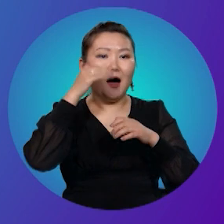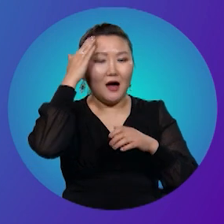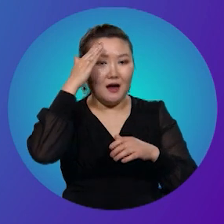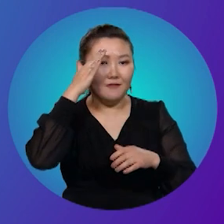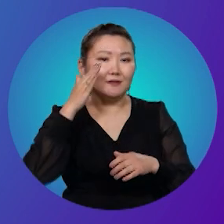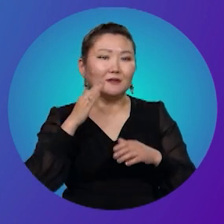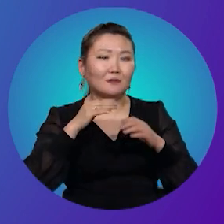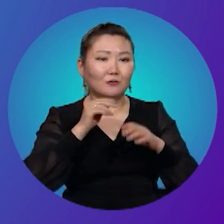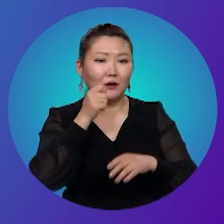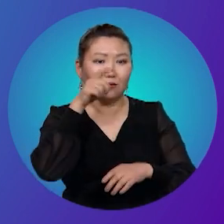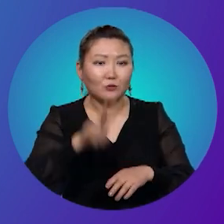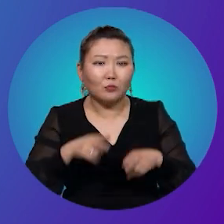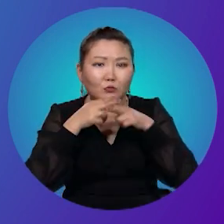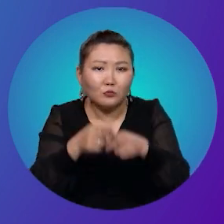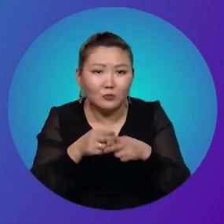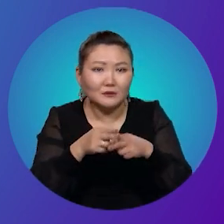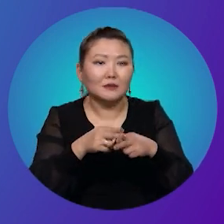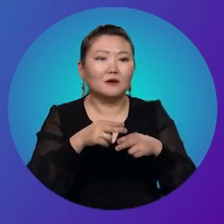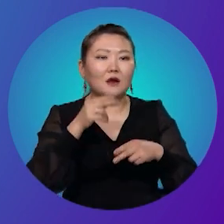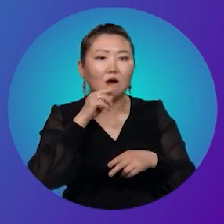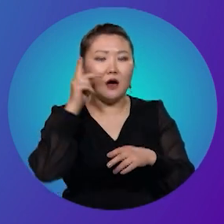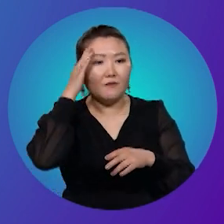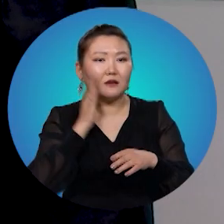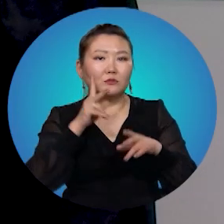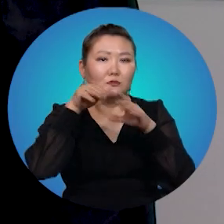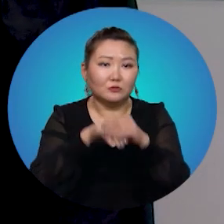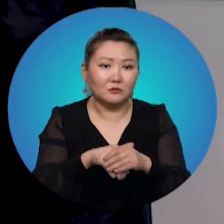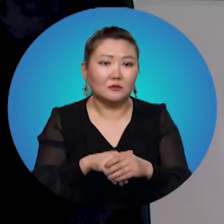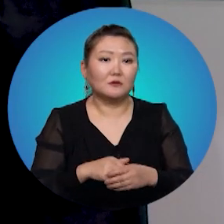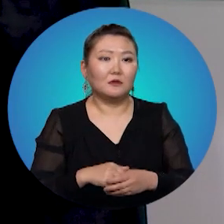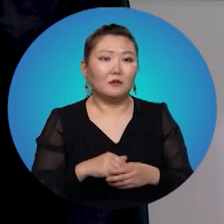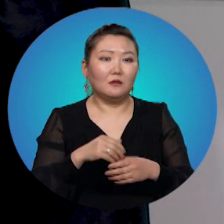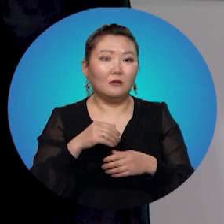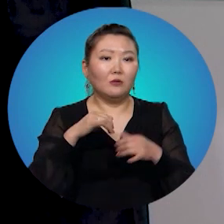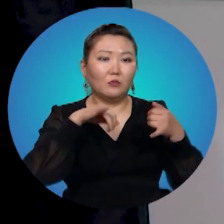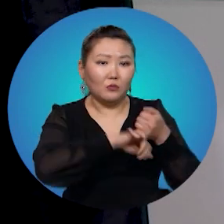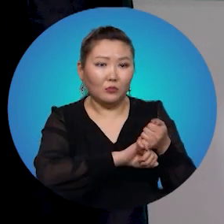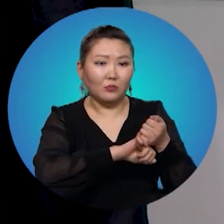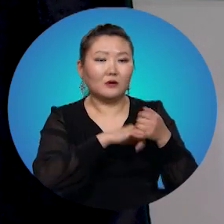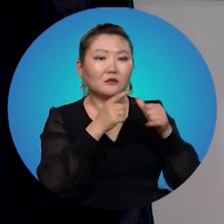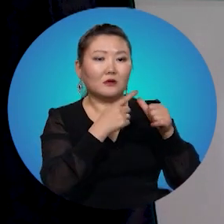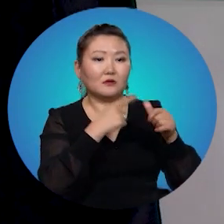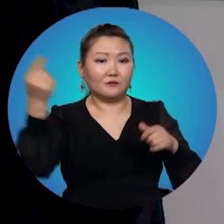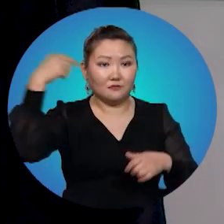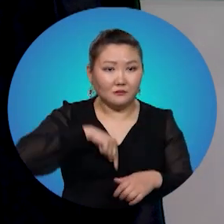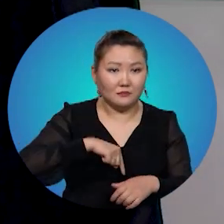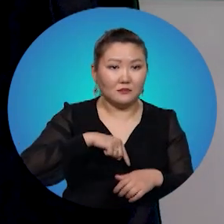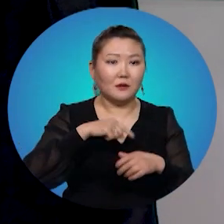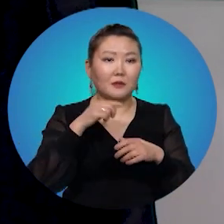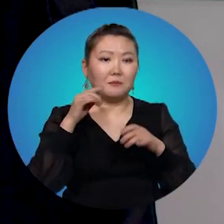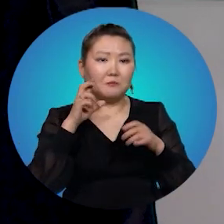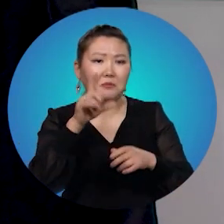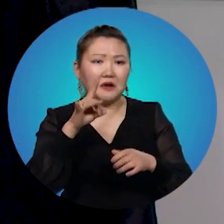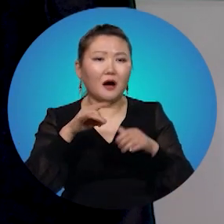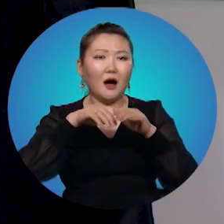дүү бишрэлтэй, хүү тахимдуу гэж ингэж сургаж иржээ. За, нөхрийн нэрээр айлд ирж гэргийн нэрээр гардгаа гэж